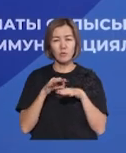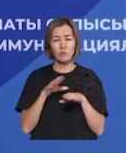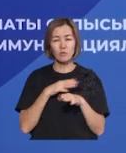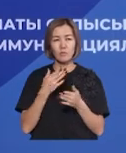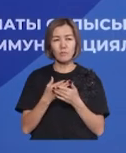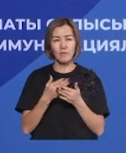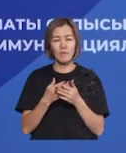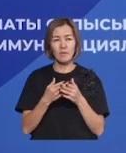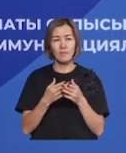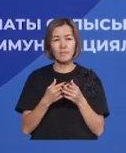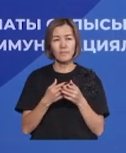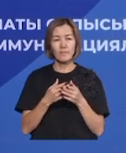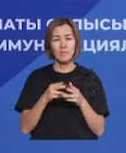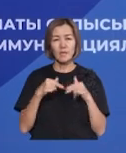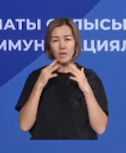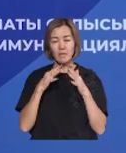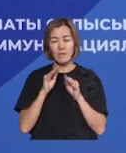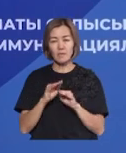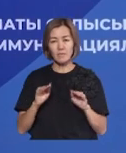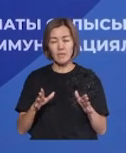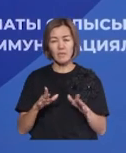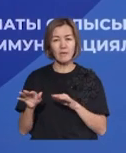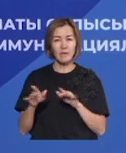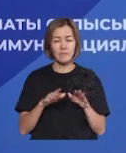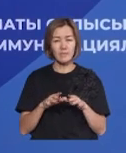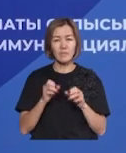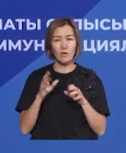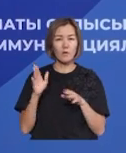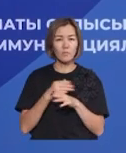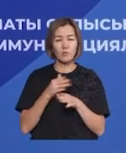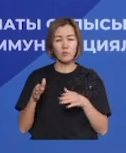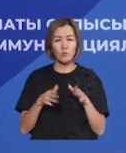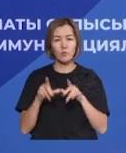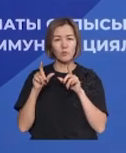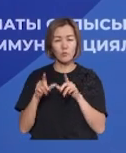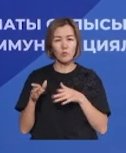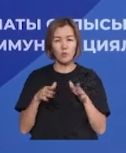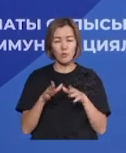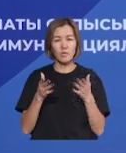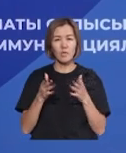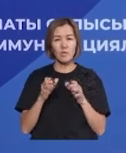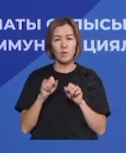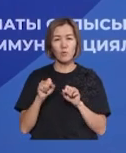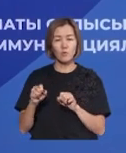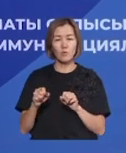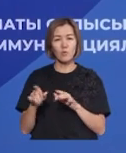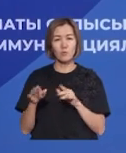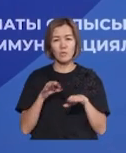Атап кететін болсақ, абайлаңыз балалар, қауіпсіз жол, жүк көлігі, құқық қорғау атты шаралар жүргізіп жатыр.